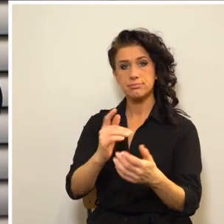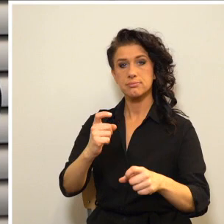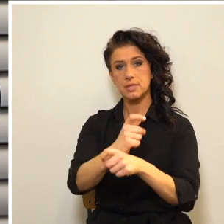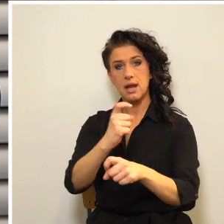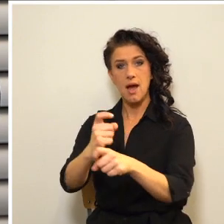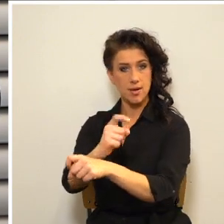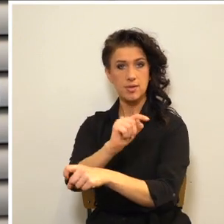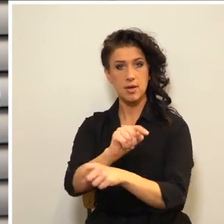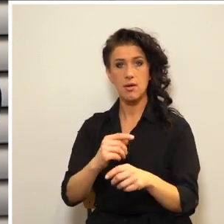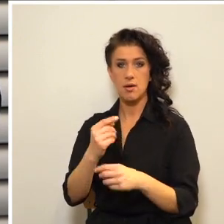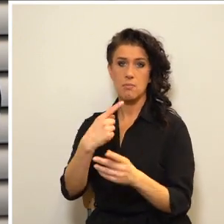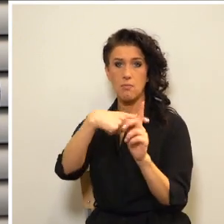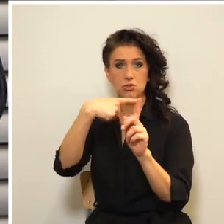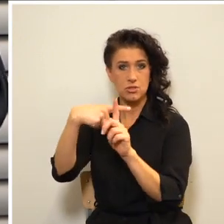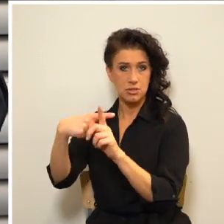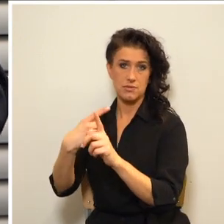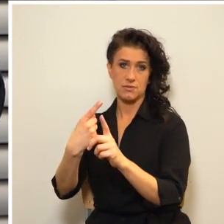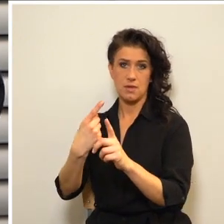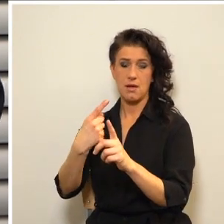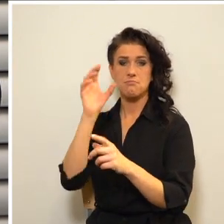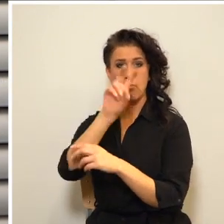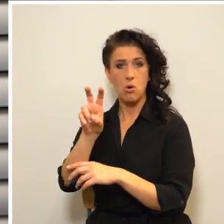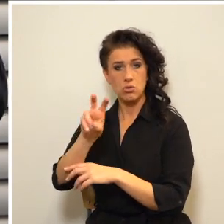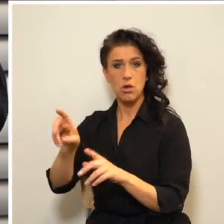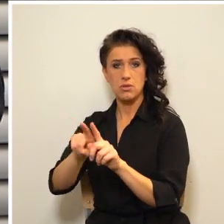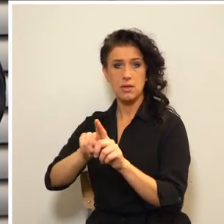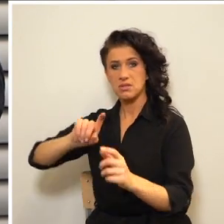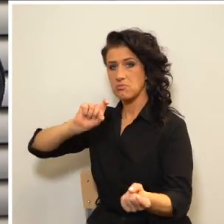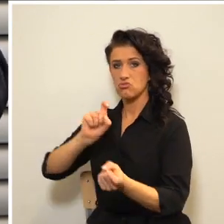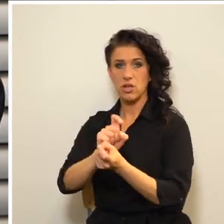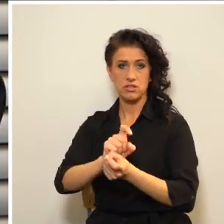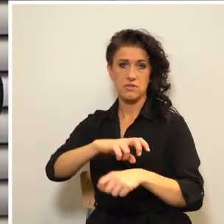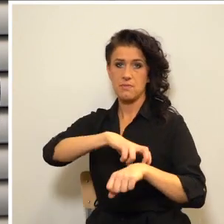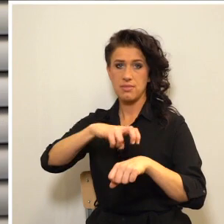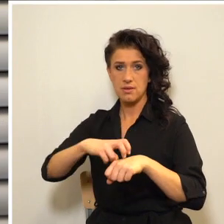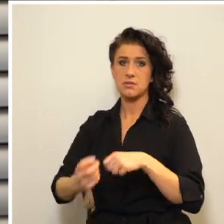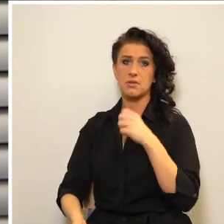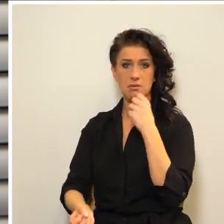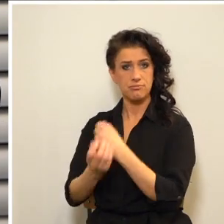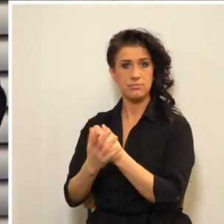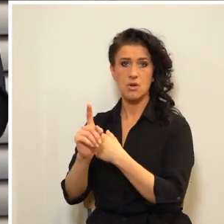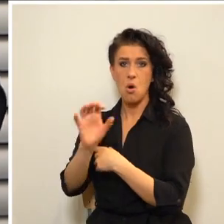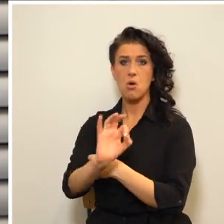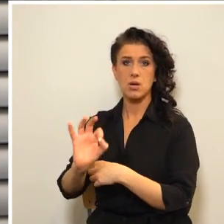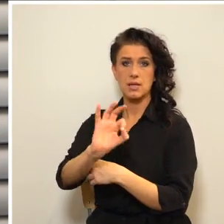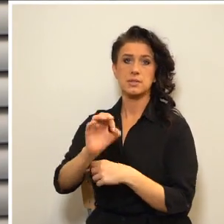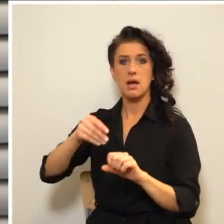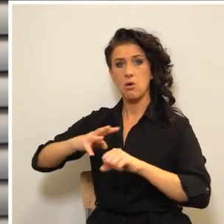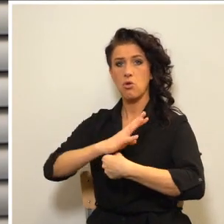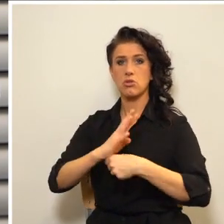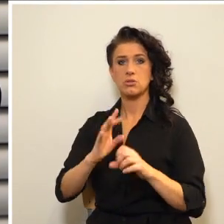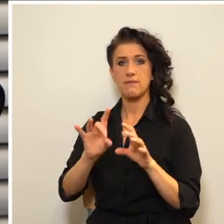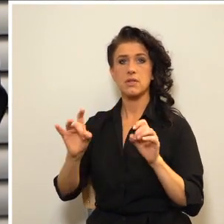pozytywny poglądy Google and medyczne anty naukowe to przy okazji to jest ciekawe osobne osobna